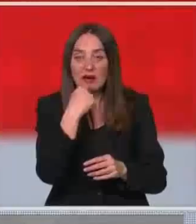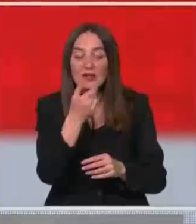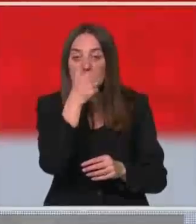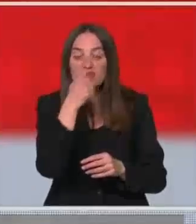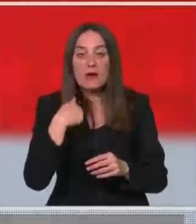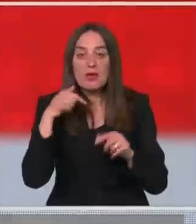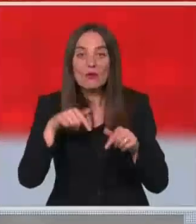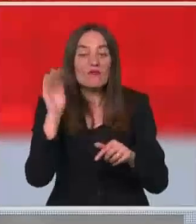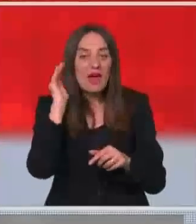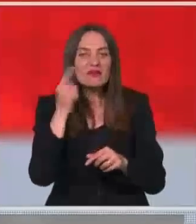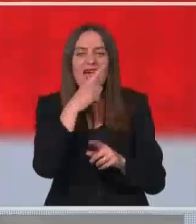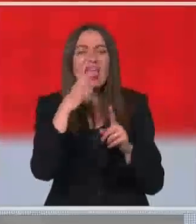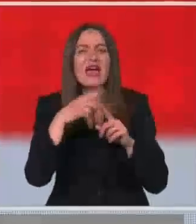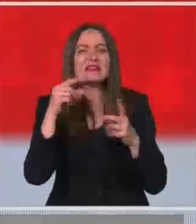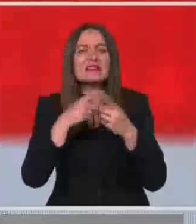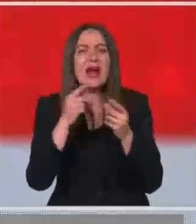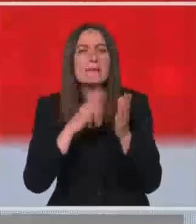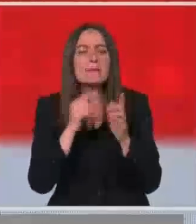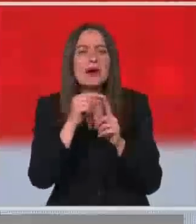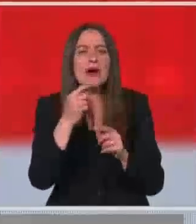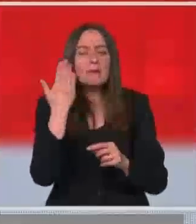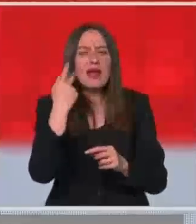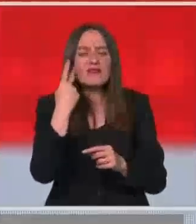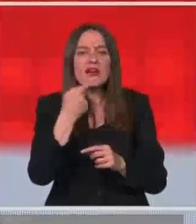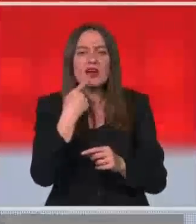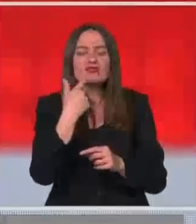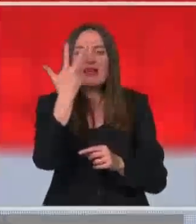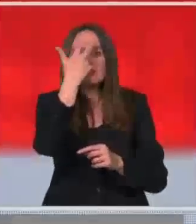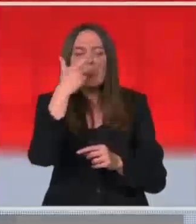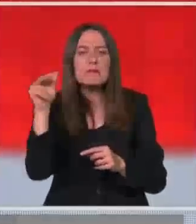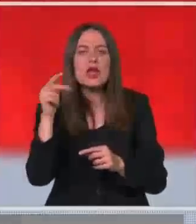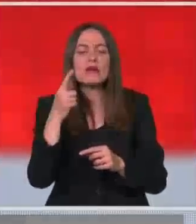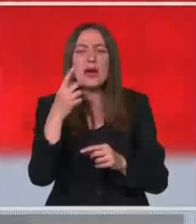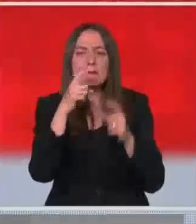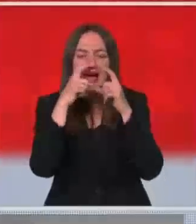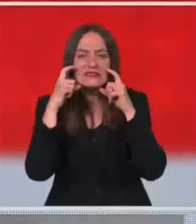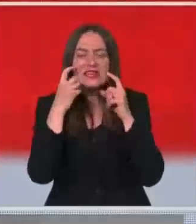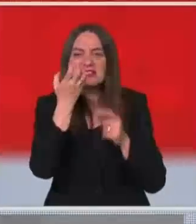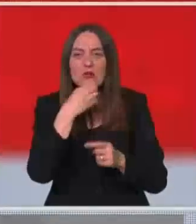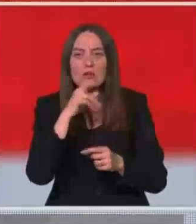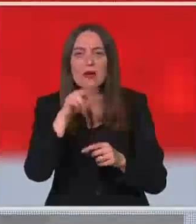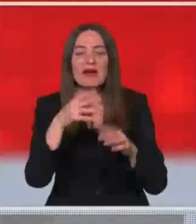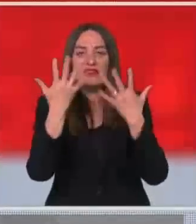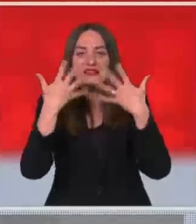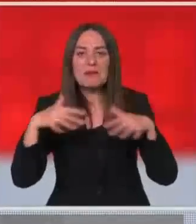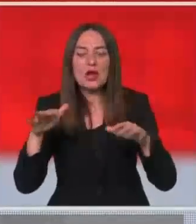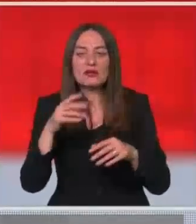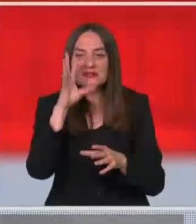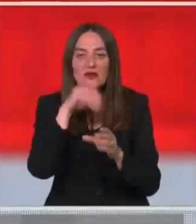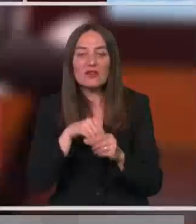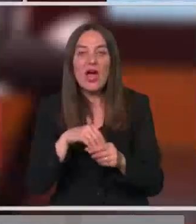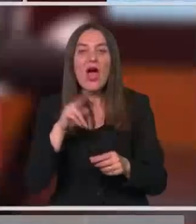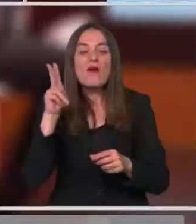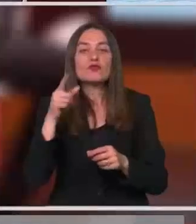vladi. Trump je rekao pre dva dana, obezbedio sam 3 miliona maske za New York. New York ima 10 miliona stanovnika. Vučić je